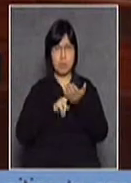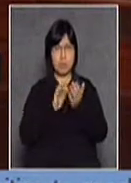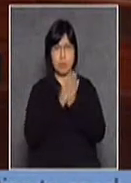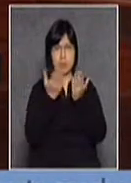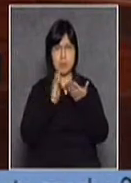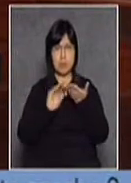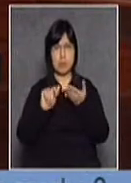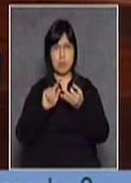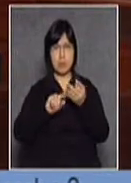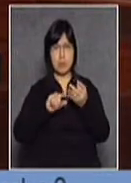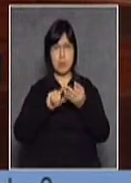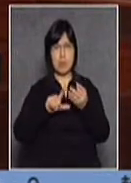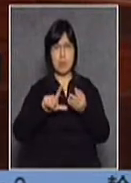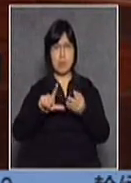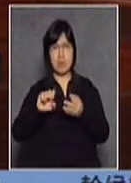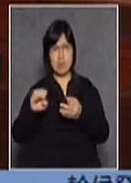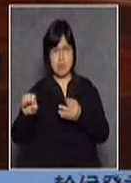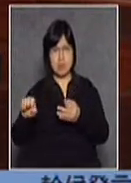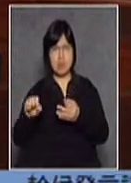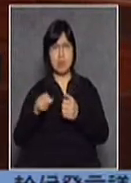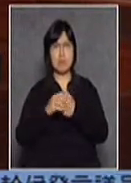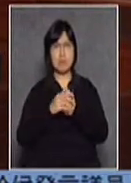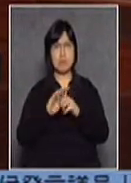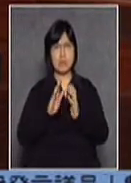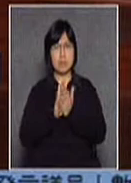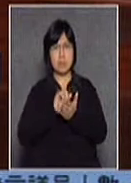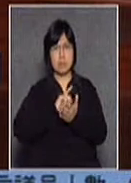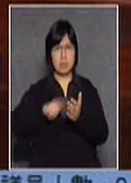澤楷的私人名義這個的全資持有啦，